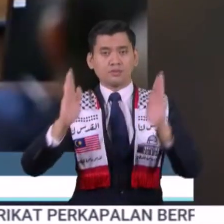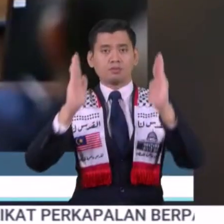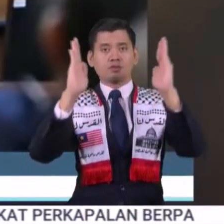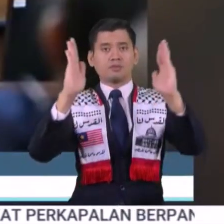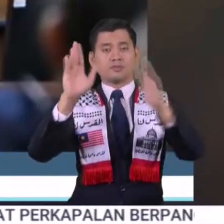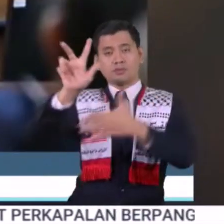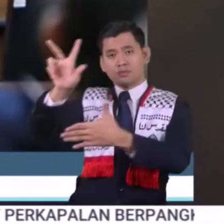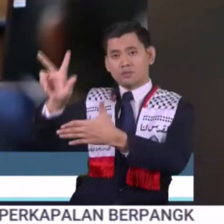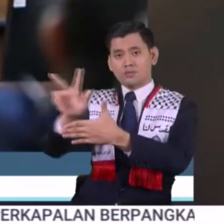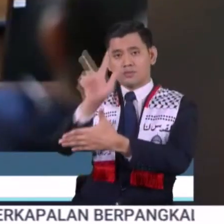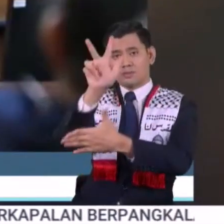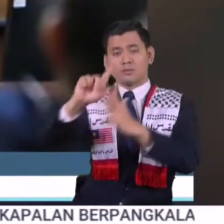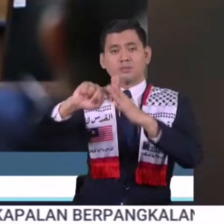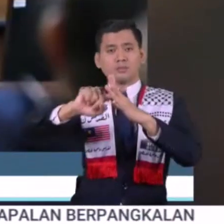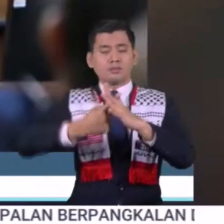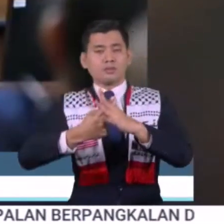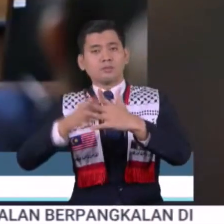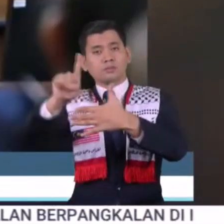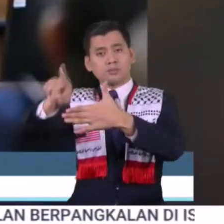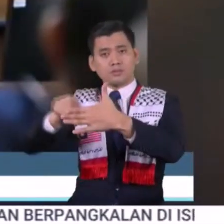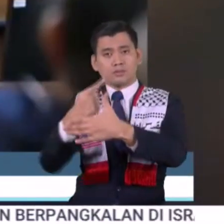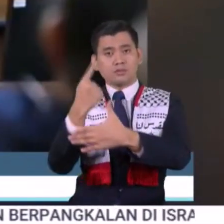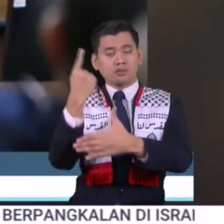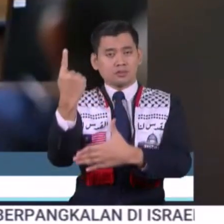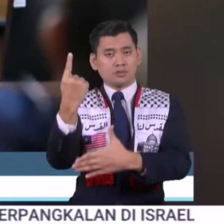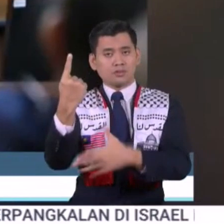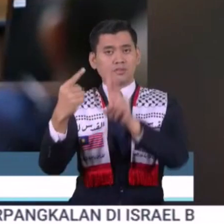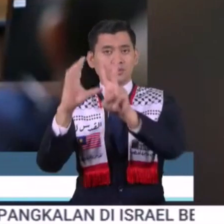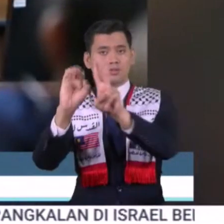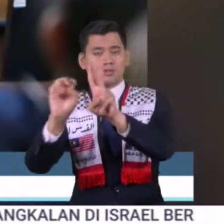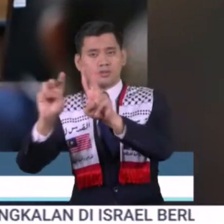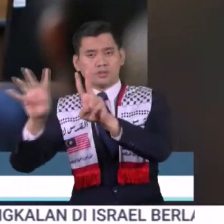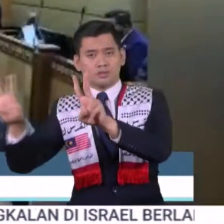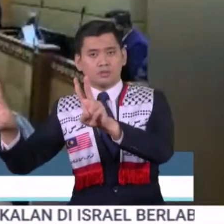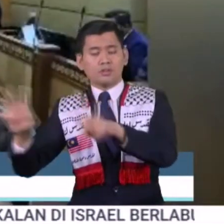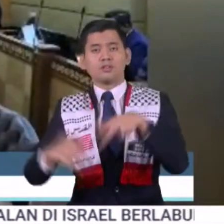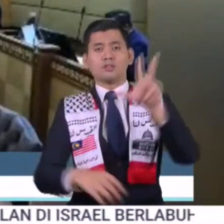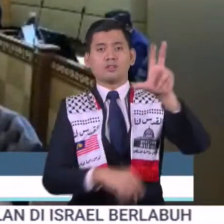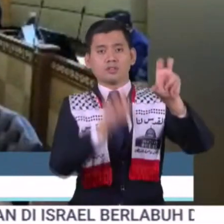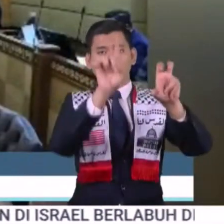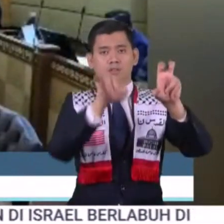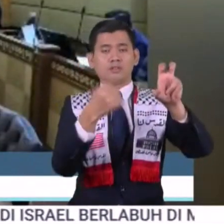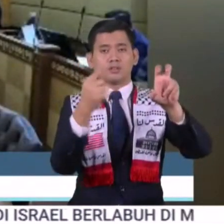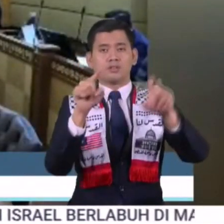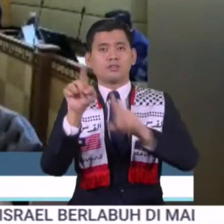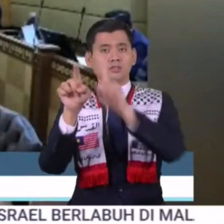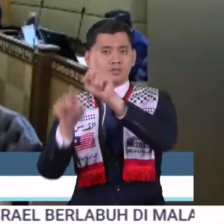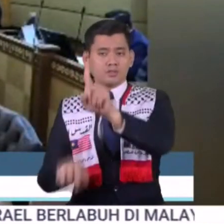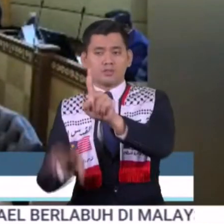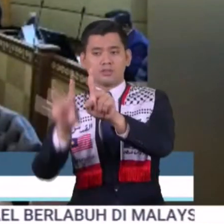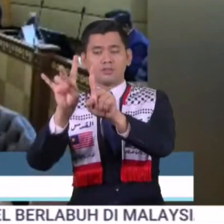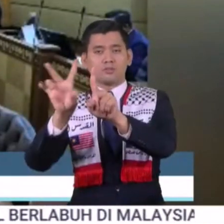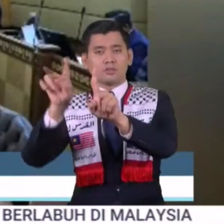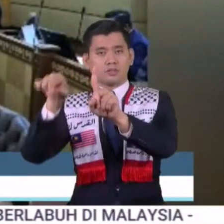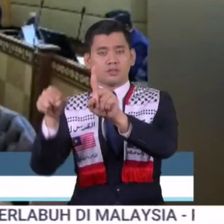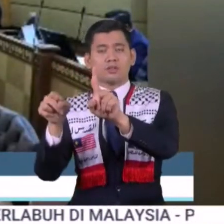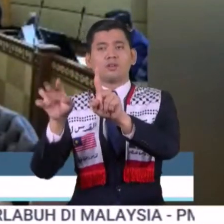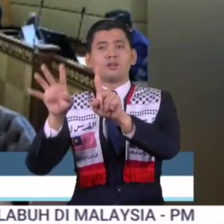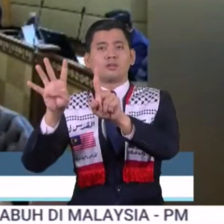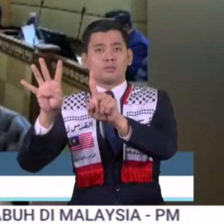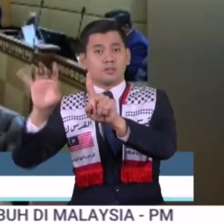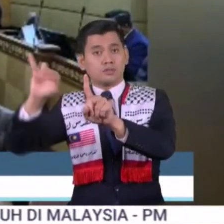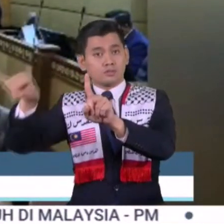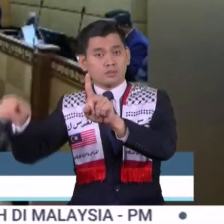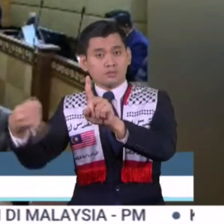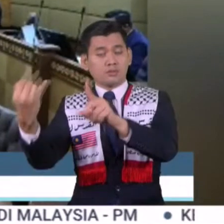3 bulan mulai Januari depan setakat 30 November tahun ini sebanyak 173.34 juta kerugian